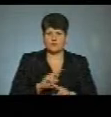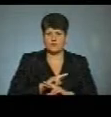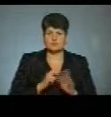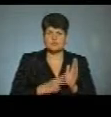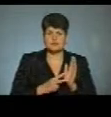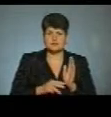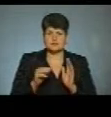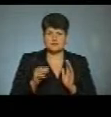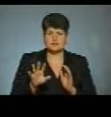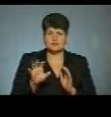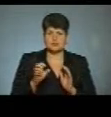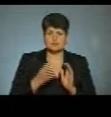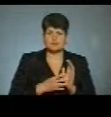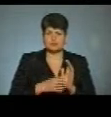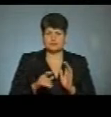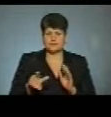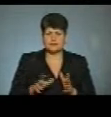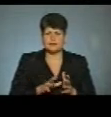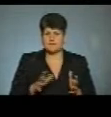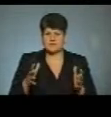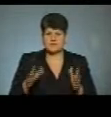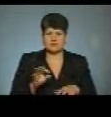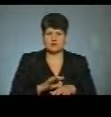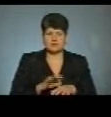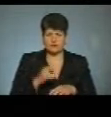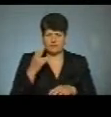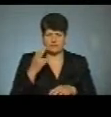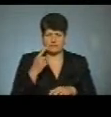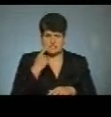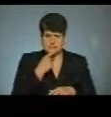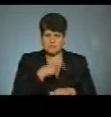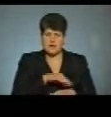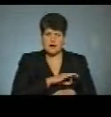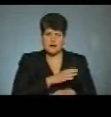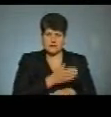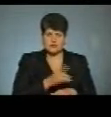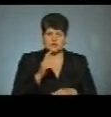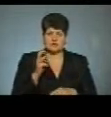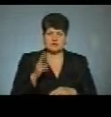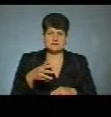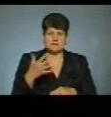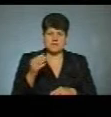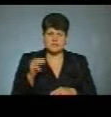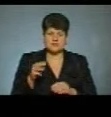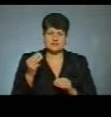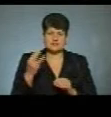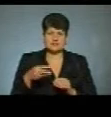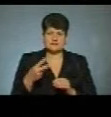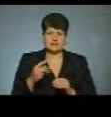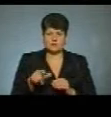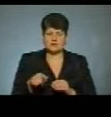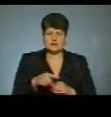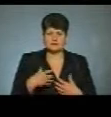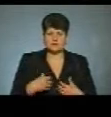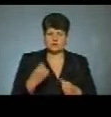70 590 осіб. Найбільше хворих у країнах Європи зараз в Іспанії – це 135 032 людини. Там